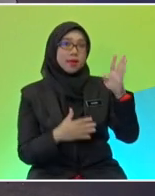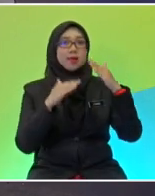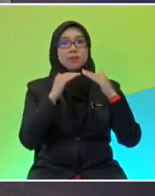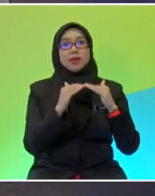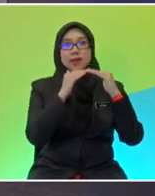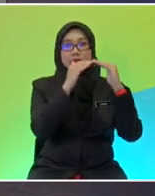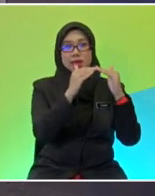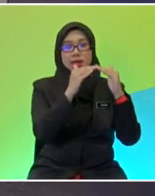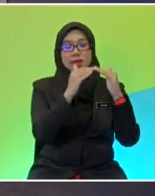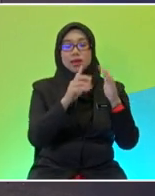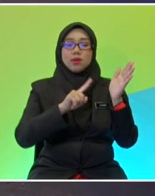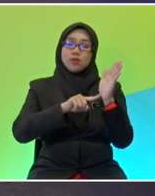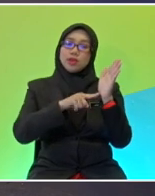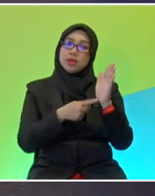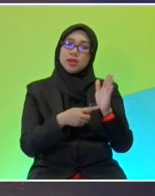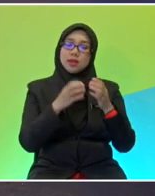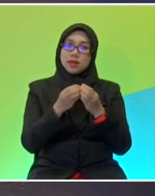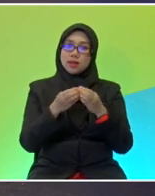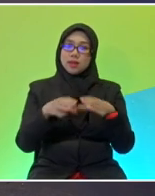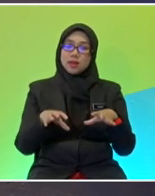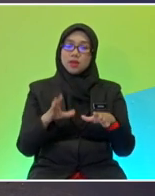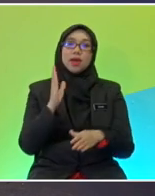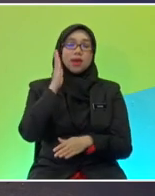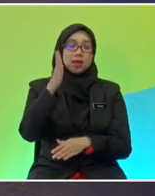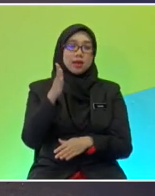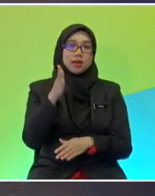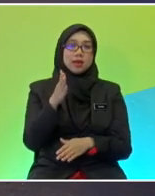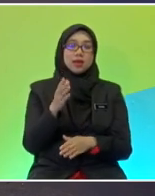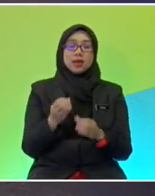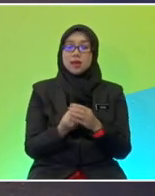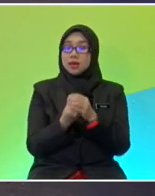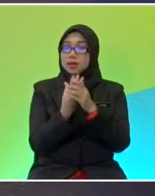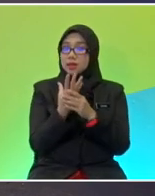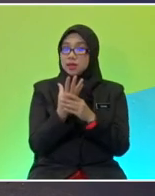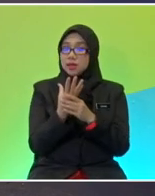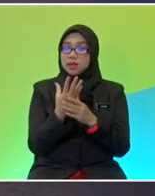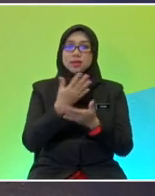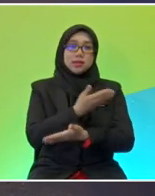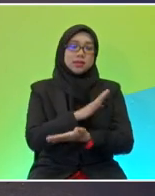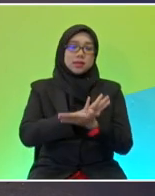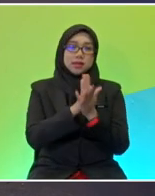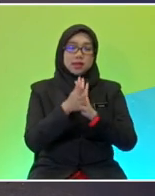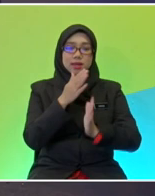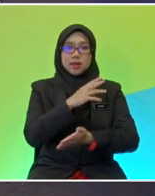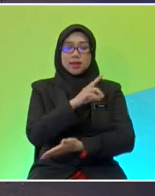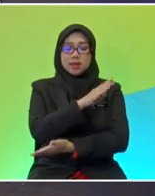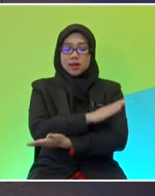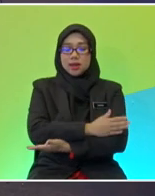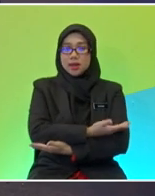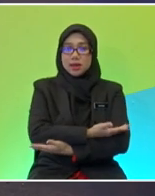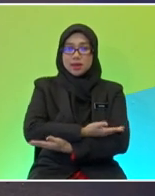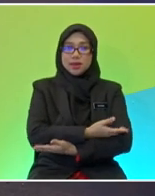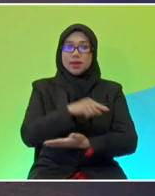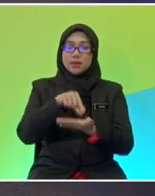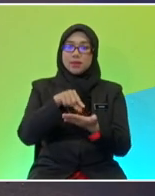daripada telur kemudian telur tersebut akan menetas menjadi anak ayam dan akhirnya selepas 41 hari dia akan